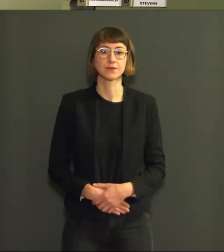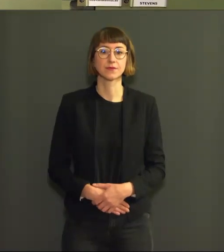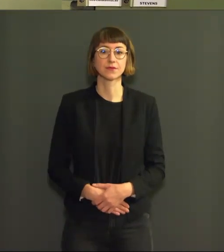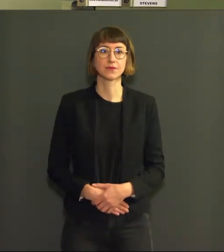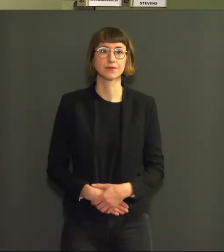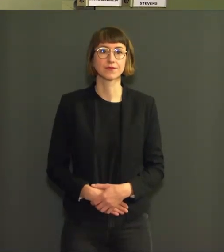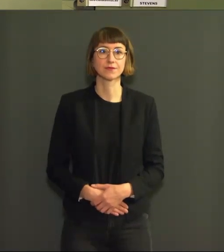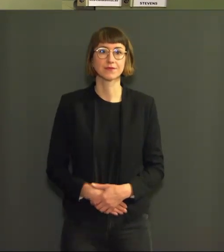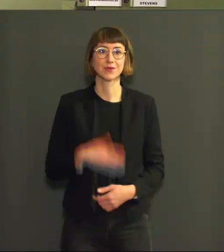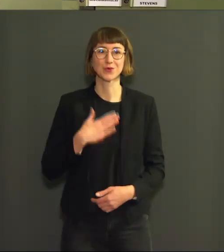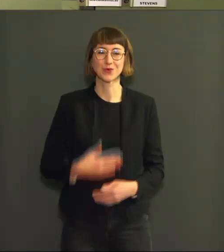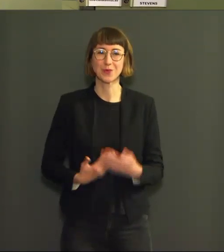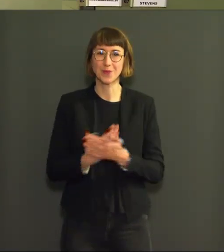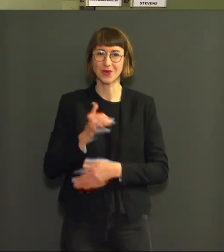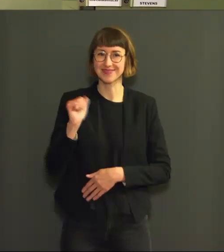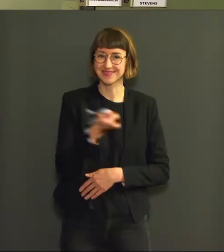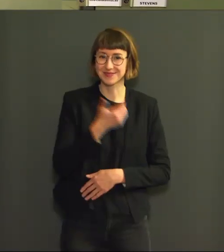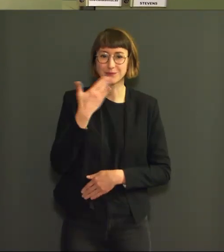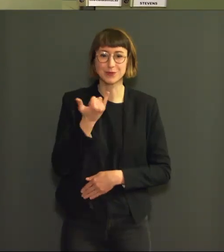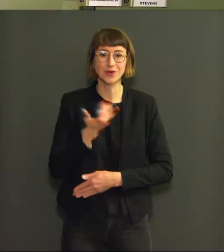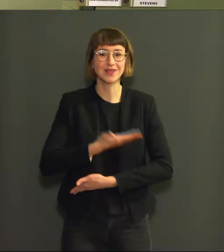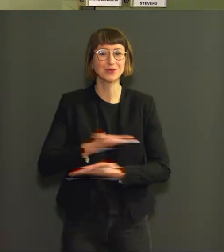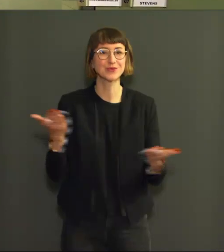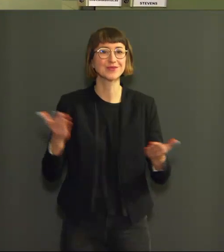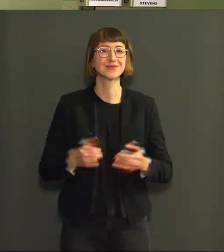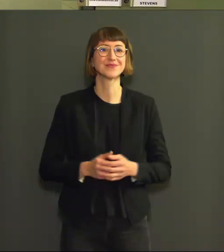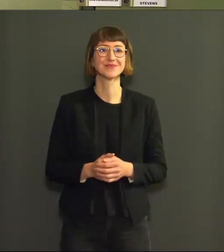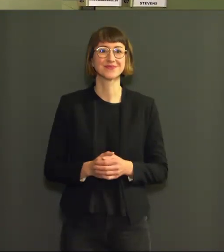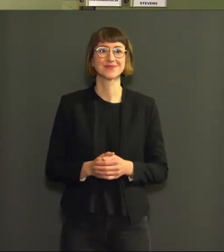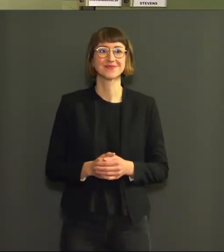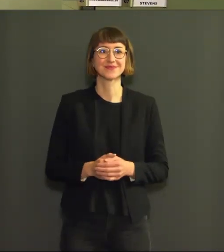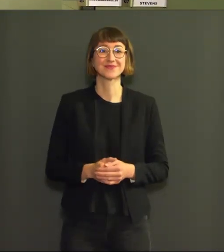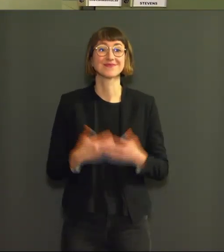Goedemorgen, bonjour à tous. En cette fin du